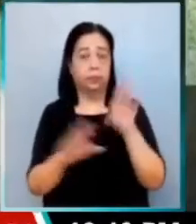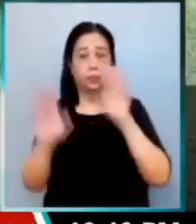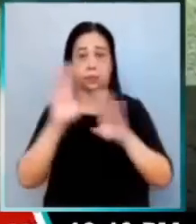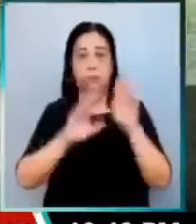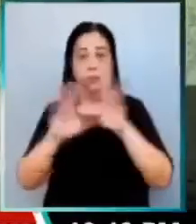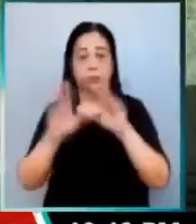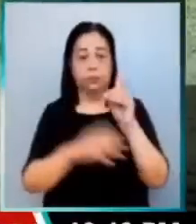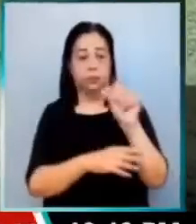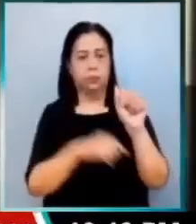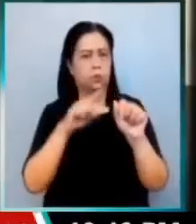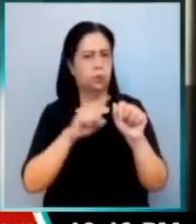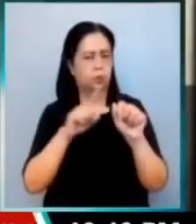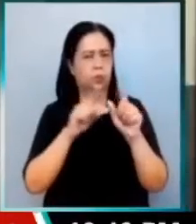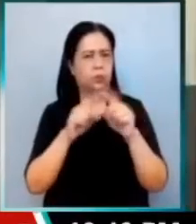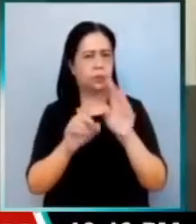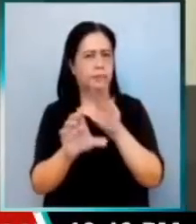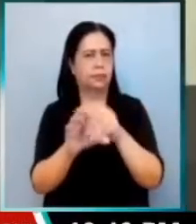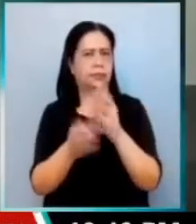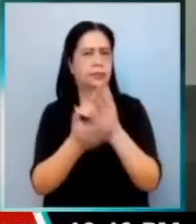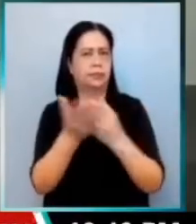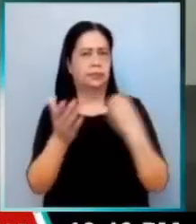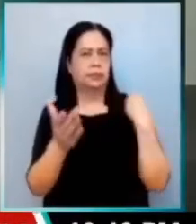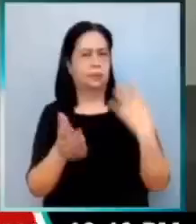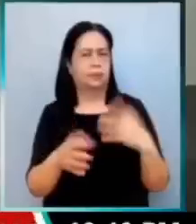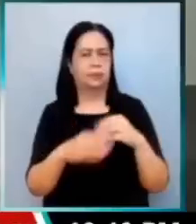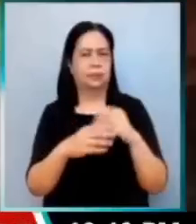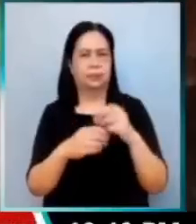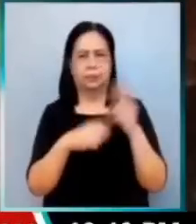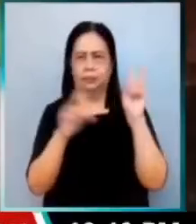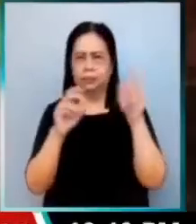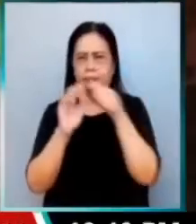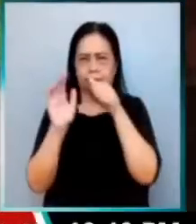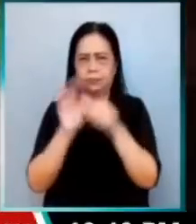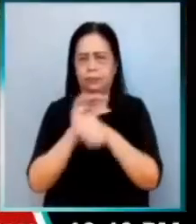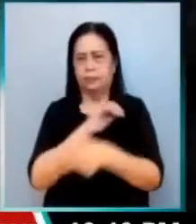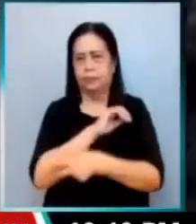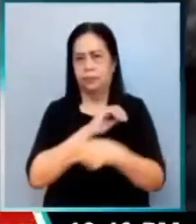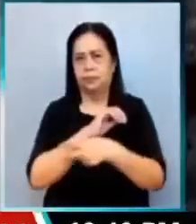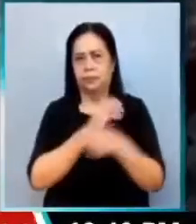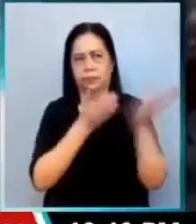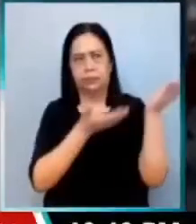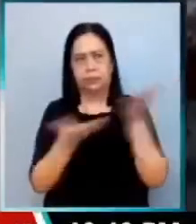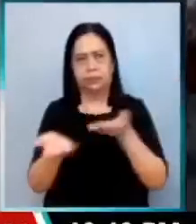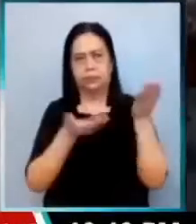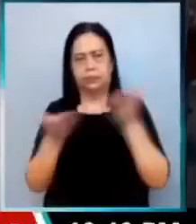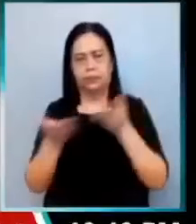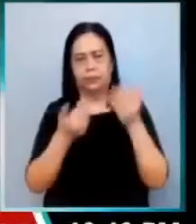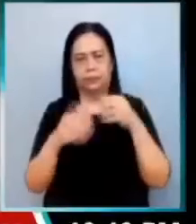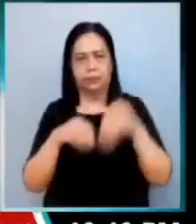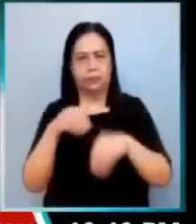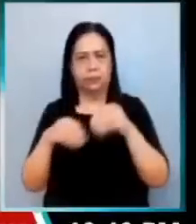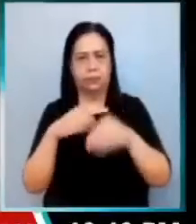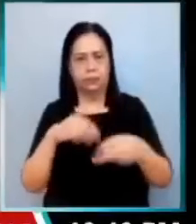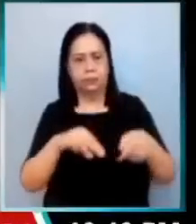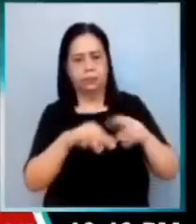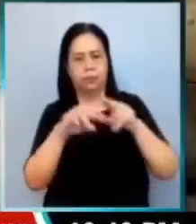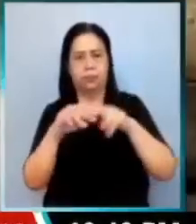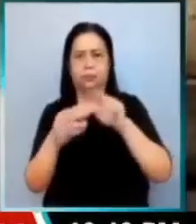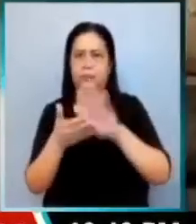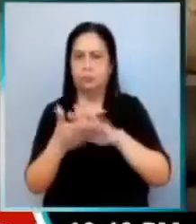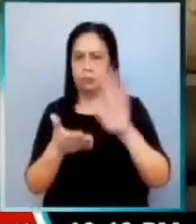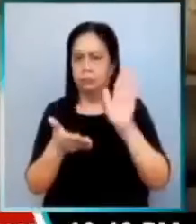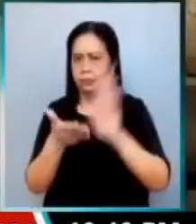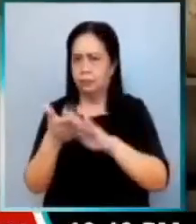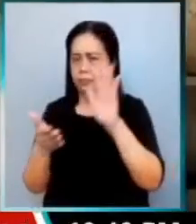ang pagkakasangkot ng ilang mga opisyal nito sa smuggling di umano ng mga produktong pang-agrikultura, ang pagtaas ng presyo ng mga pangunahing bilihin at